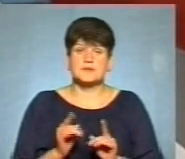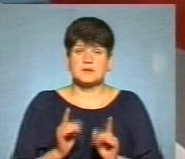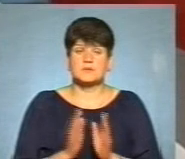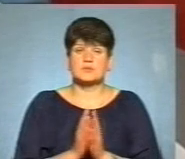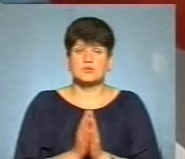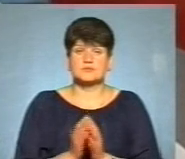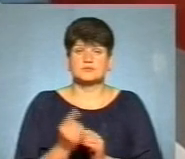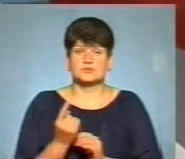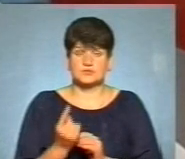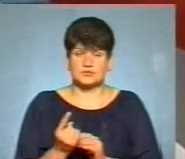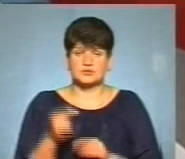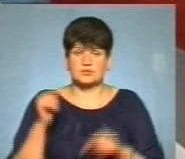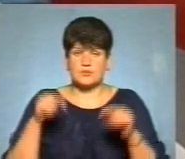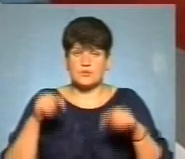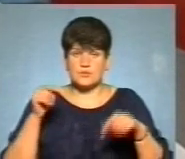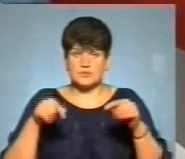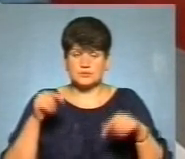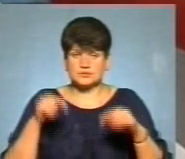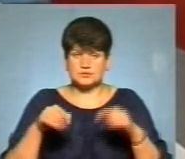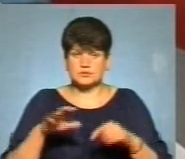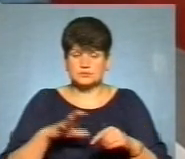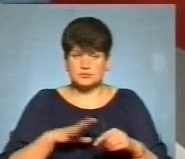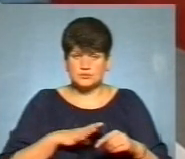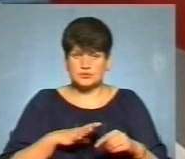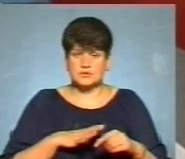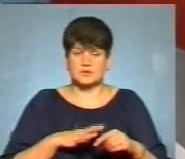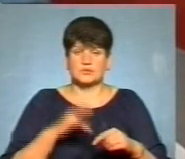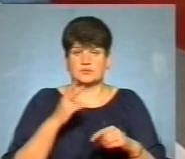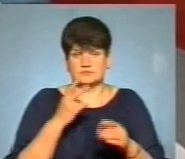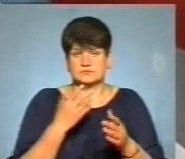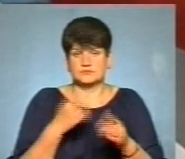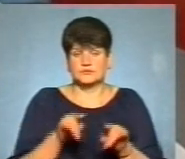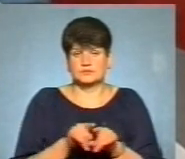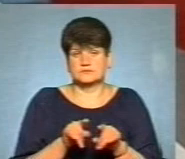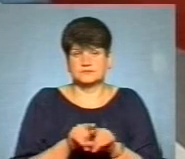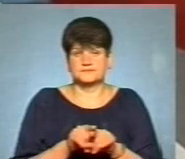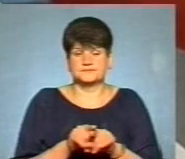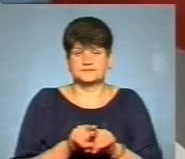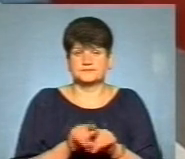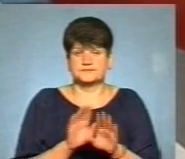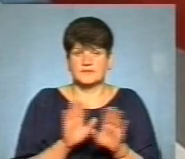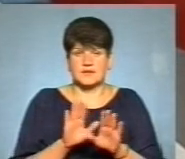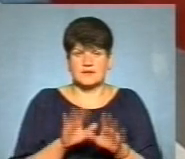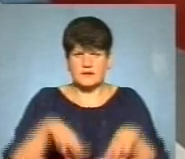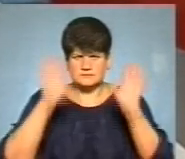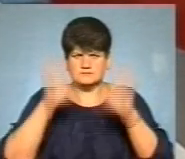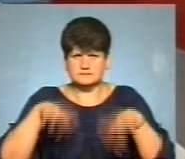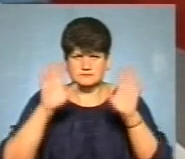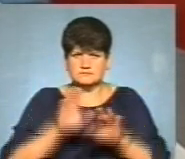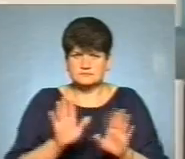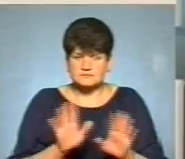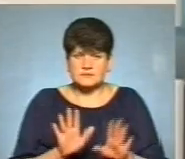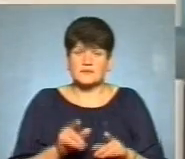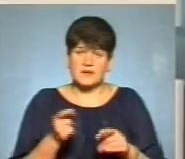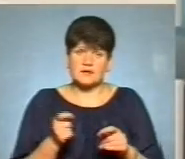щоб випадаючі опади все ж таки випадали у вигляді не зливових дощів, а